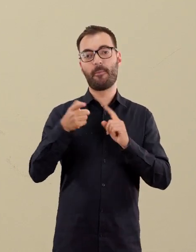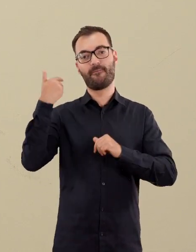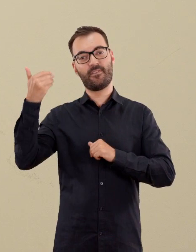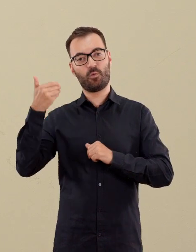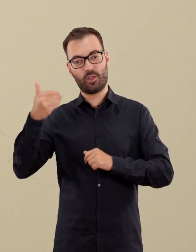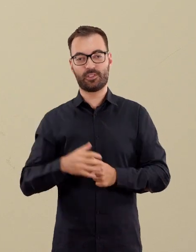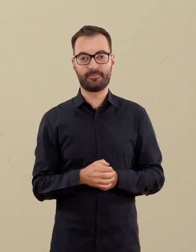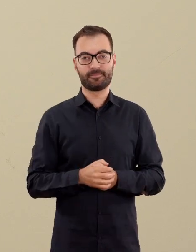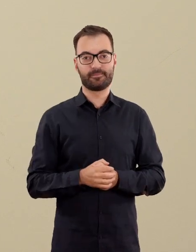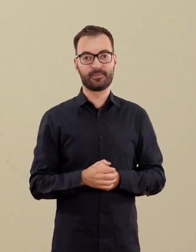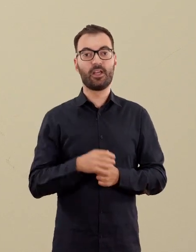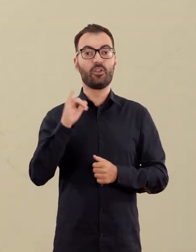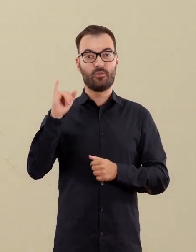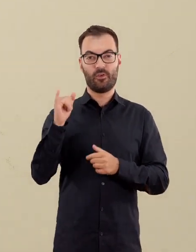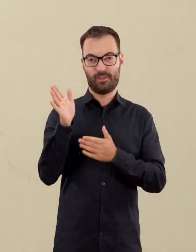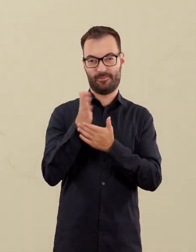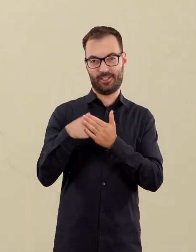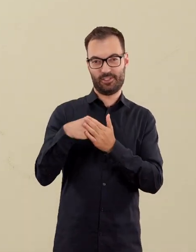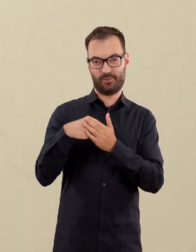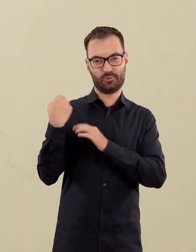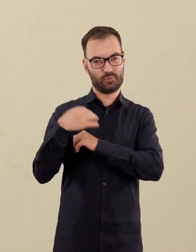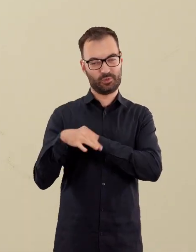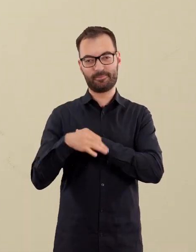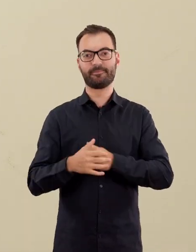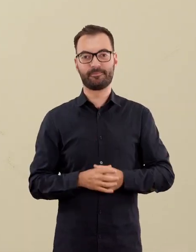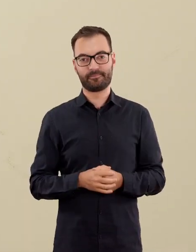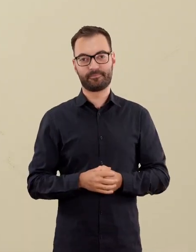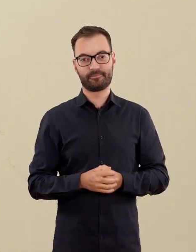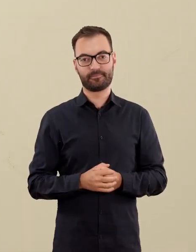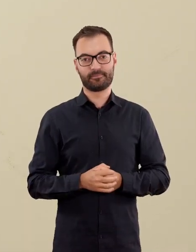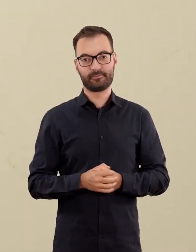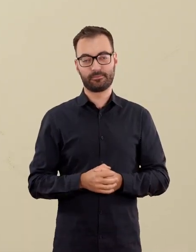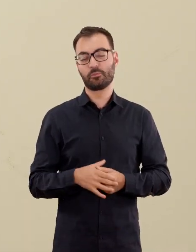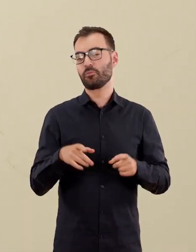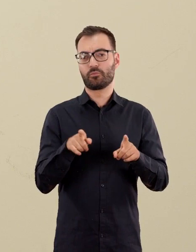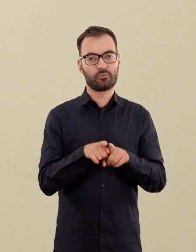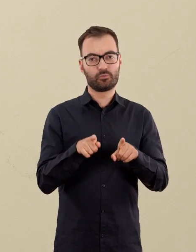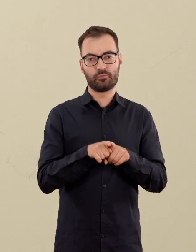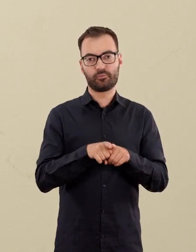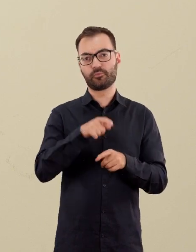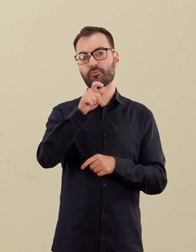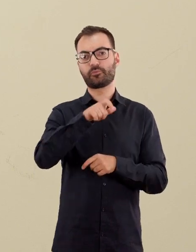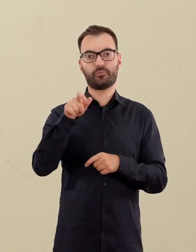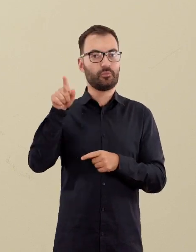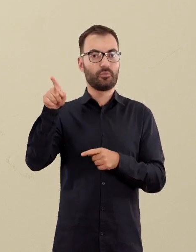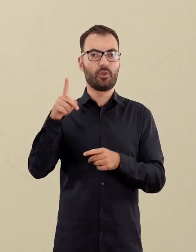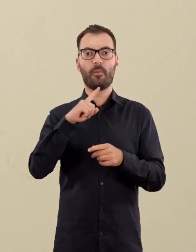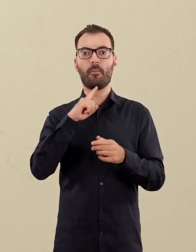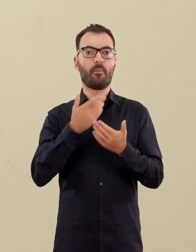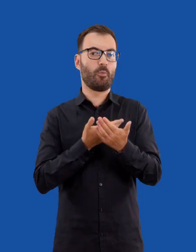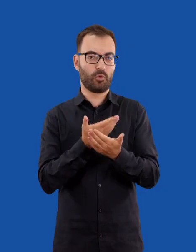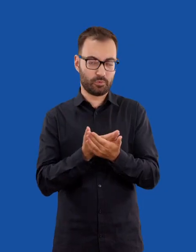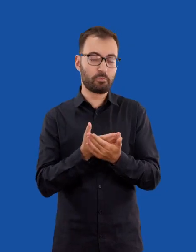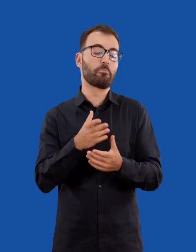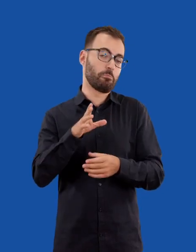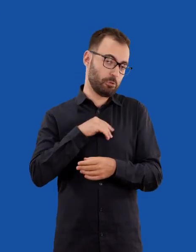wykładowca na wydziale, na którym studiuje dany student. Może być to również osoba zasugerowana przez samego